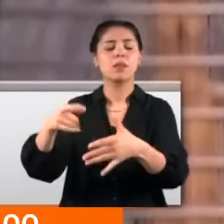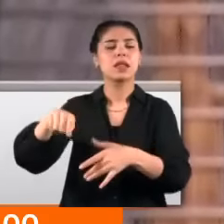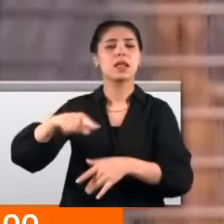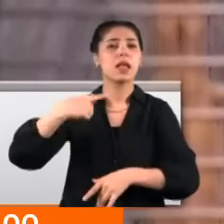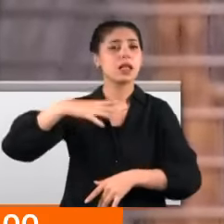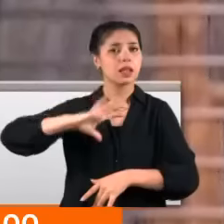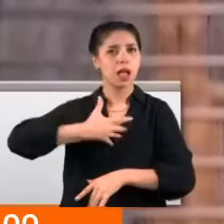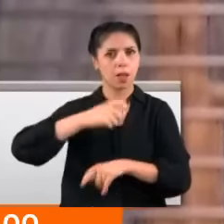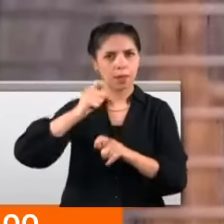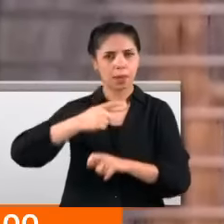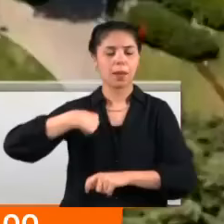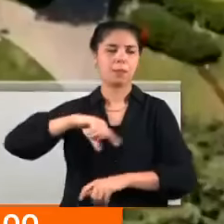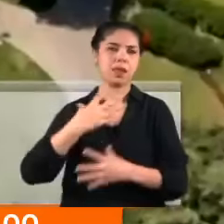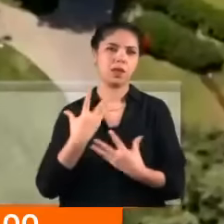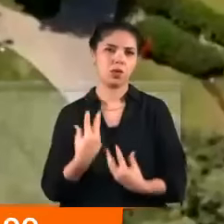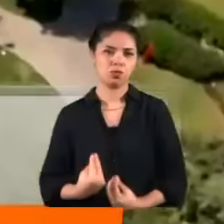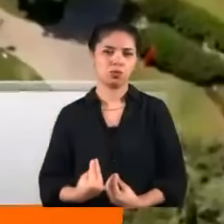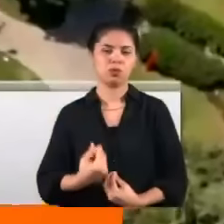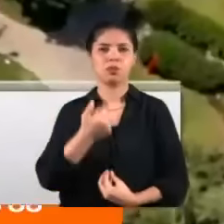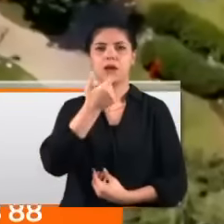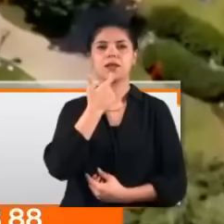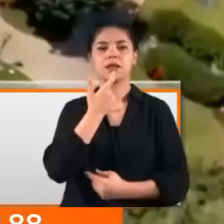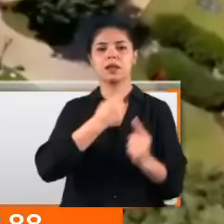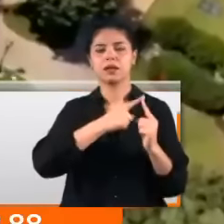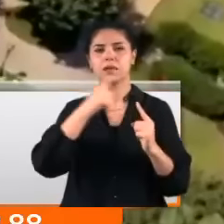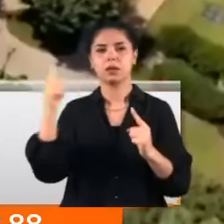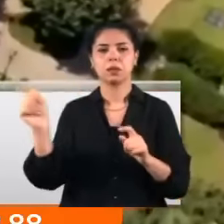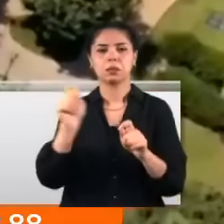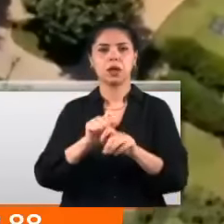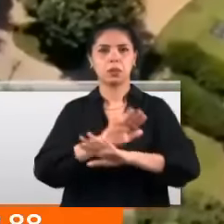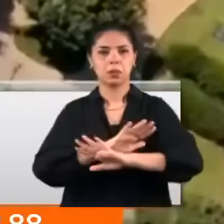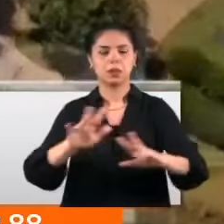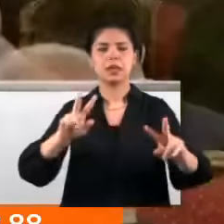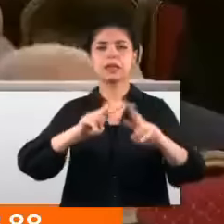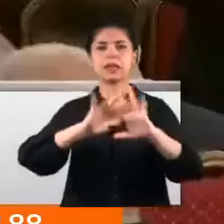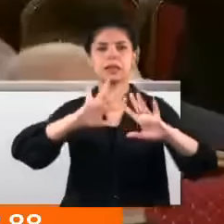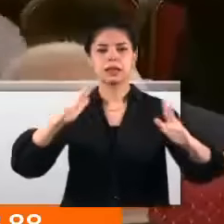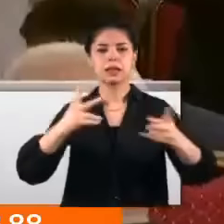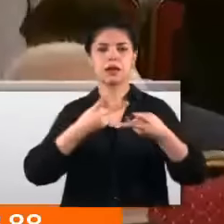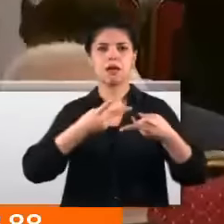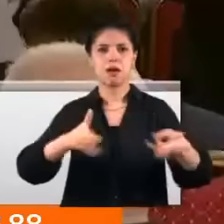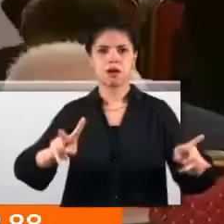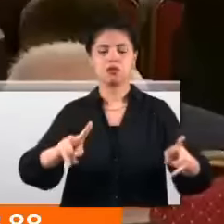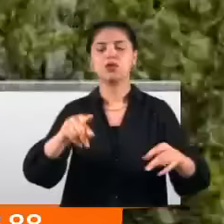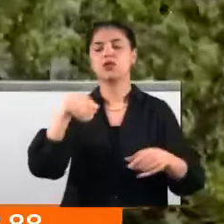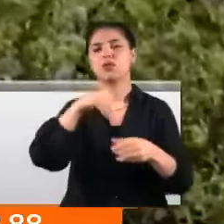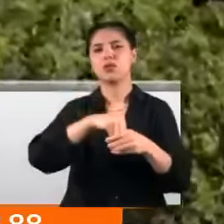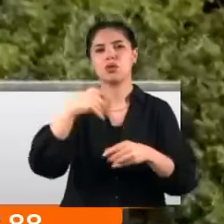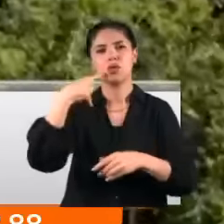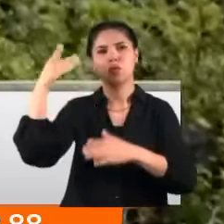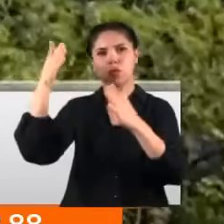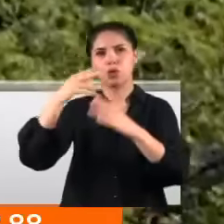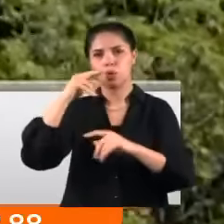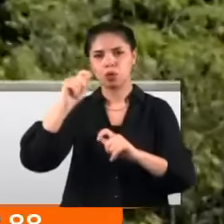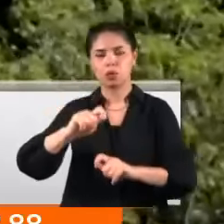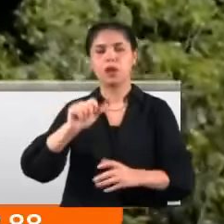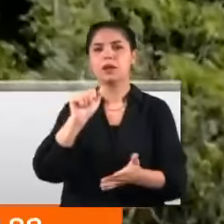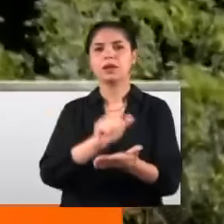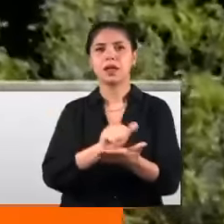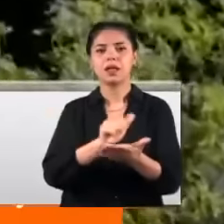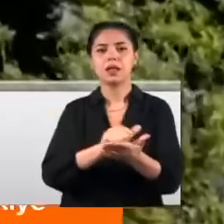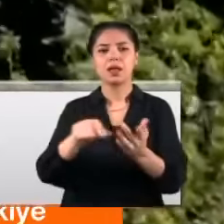çıkan yine biz olduk. 6 yıl süren restorasyonu biten Yıldız Sarayı'nın açılışında kürsüdeydi. Gazetelere de